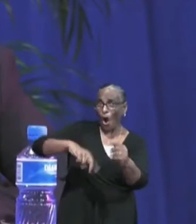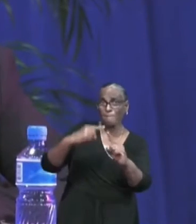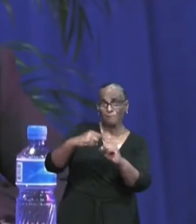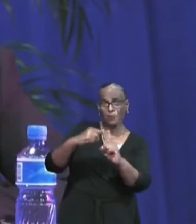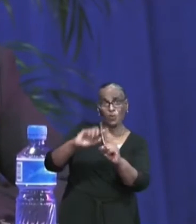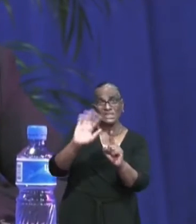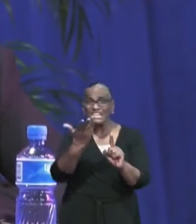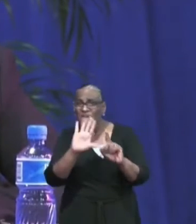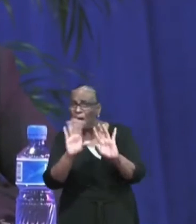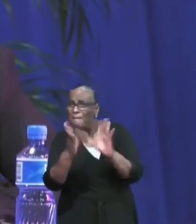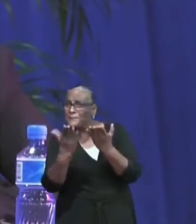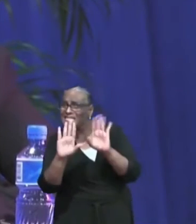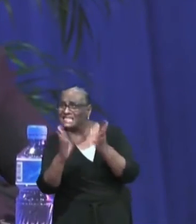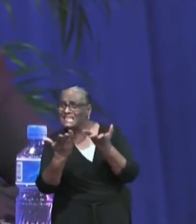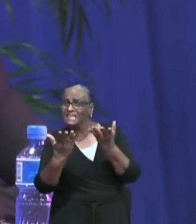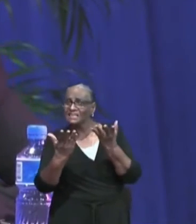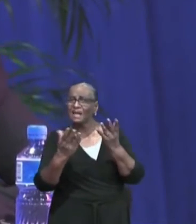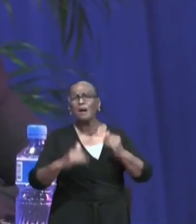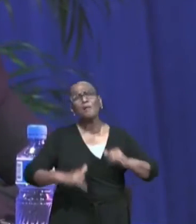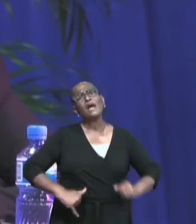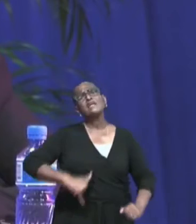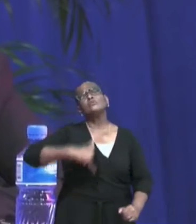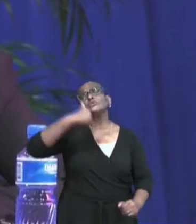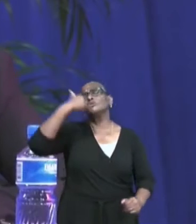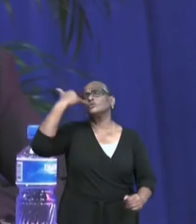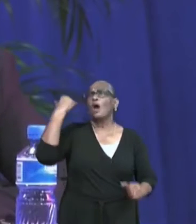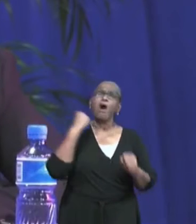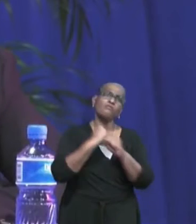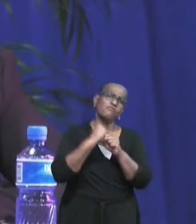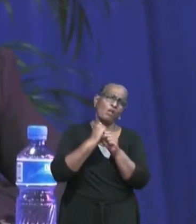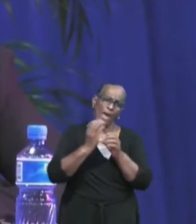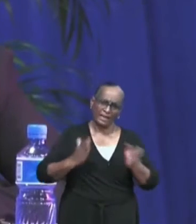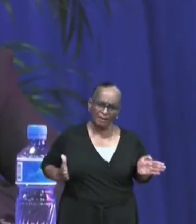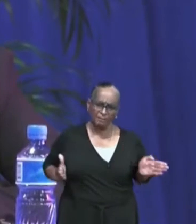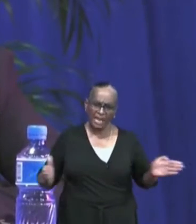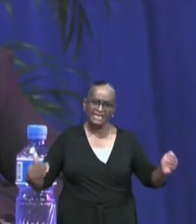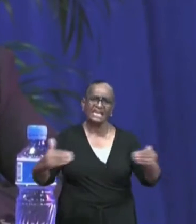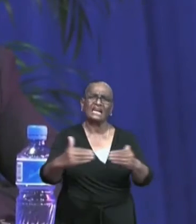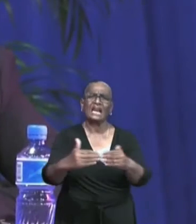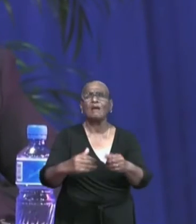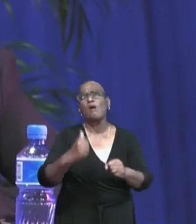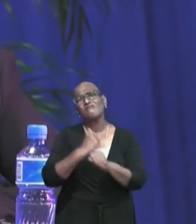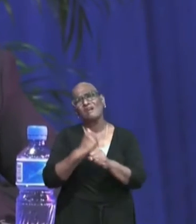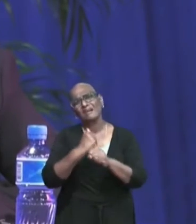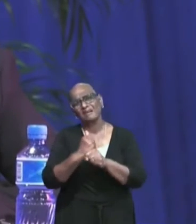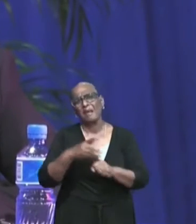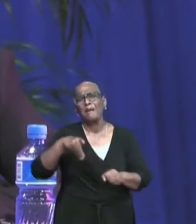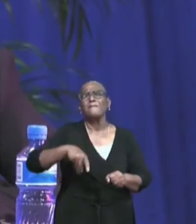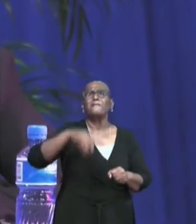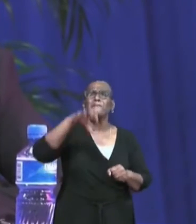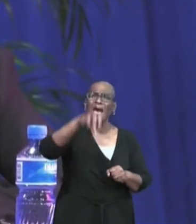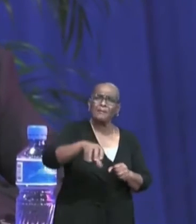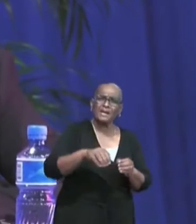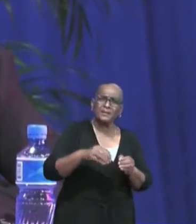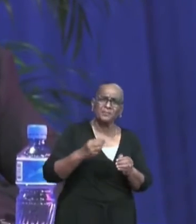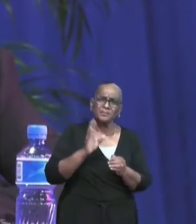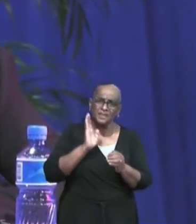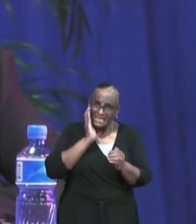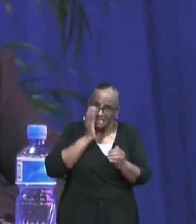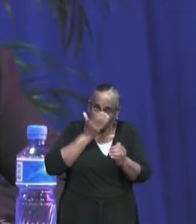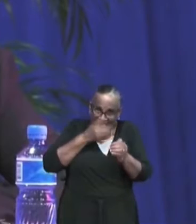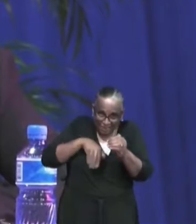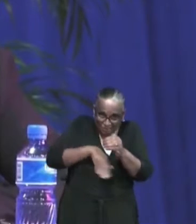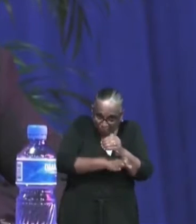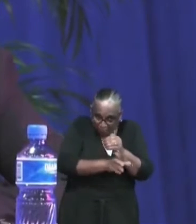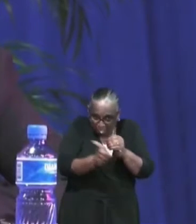niet weten hoeveel werk er verzet moet worden daar bij de grenzen. Mensen die vanuit Paramaribo toch stiekem ergens